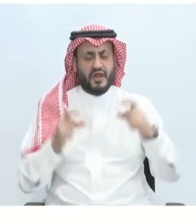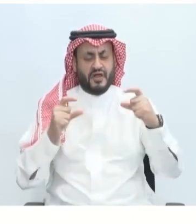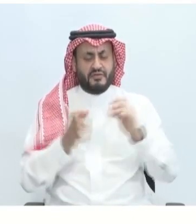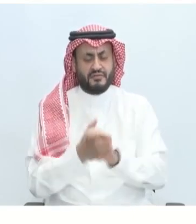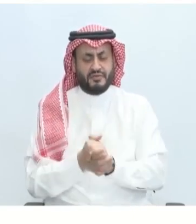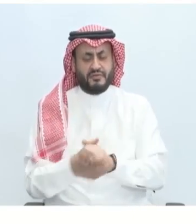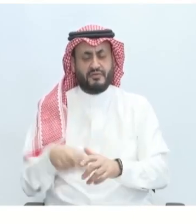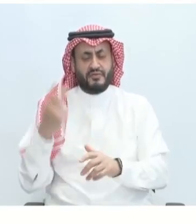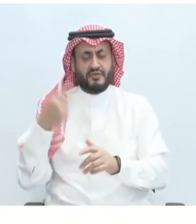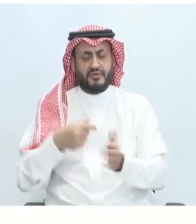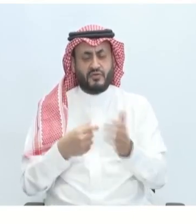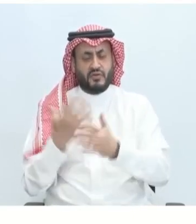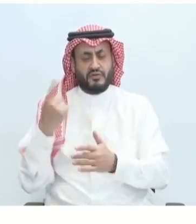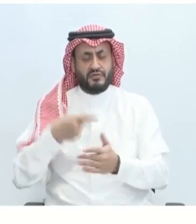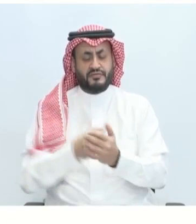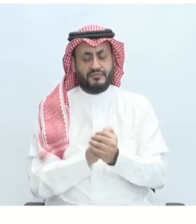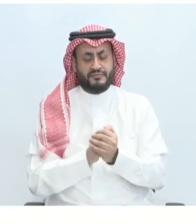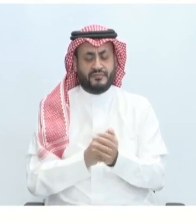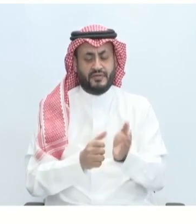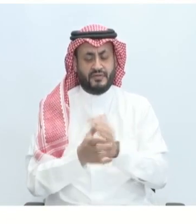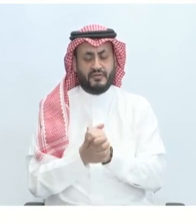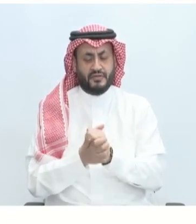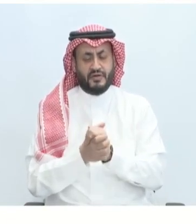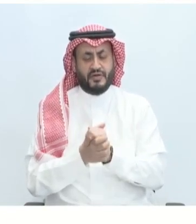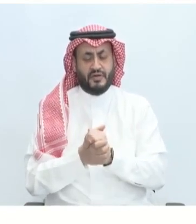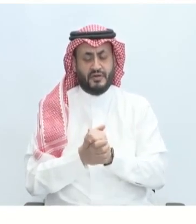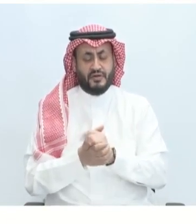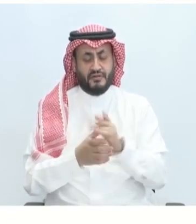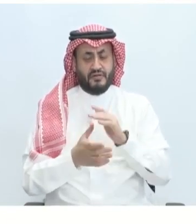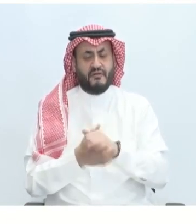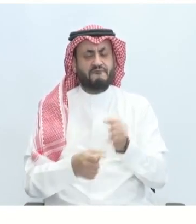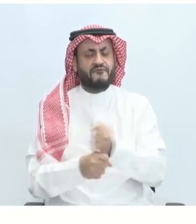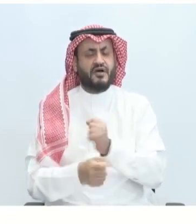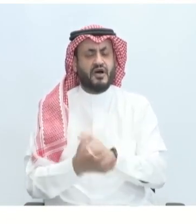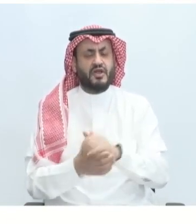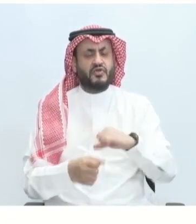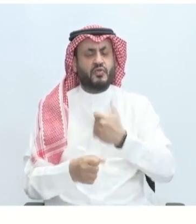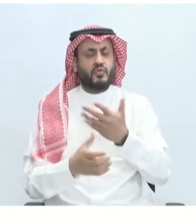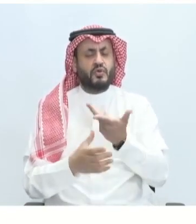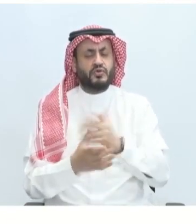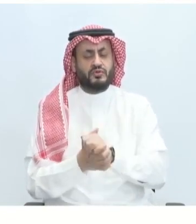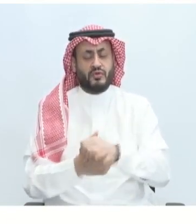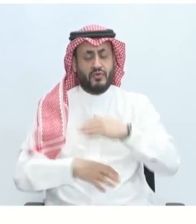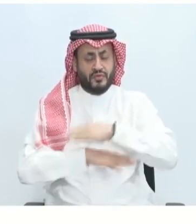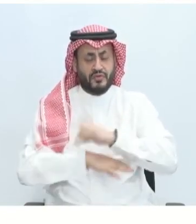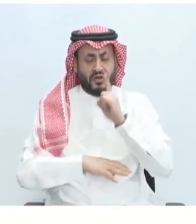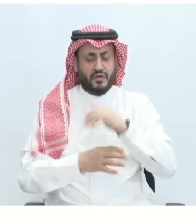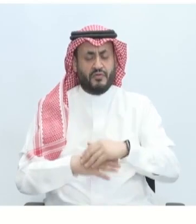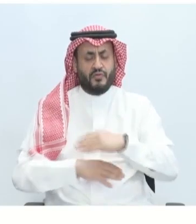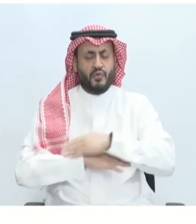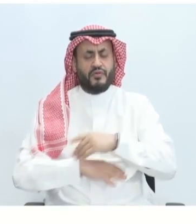التغابن من الايه الثان عشر وحتى الايه الخام عشر كذلك باذن الله من هذا الدرس اننا